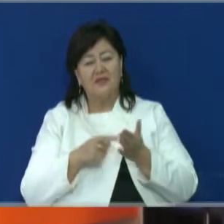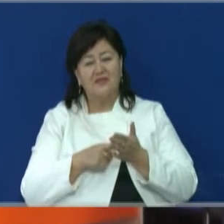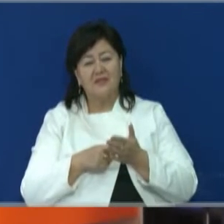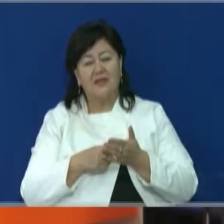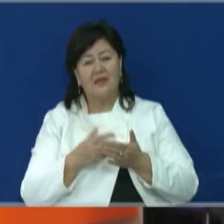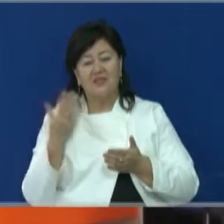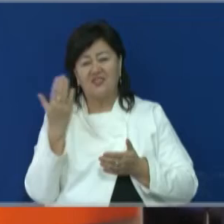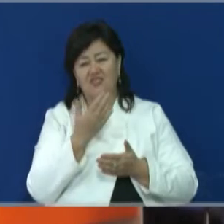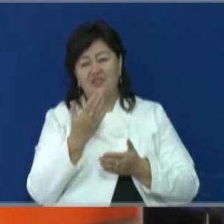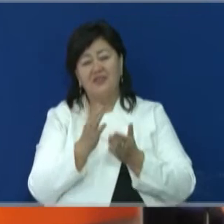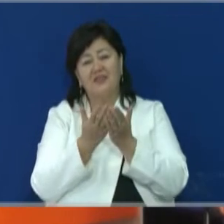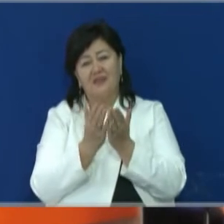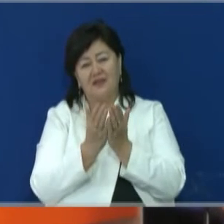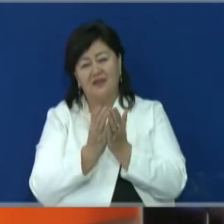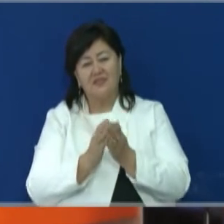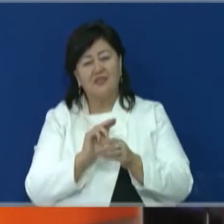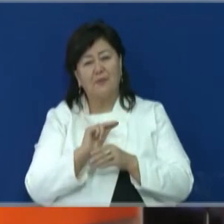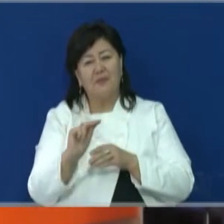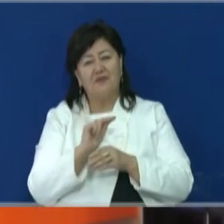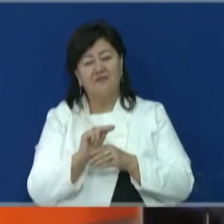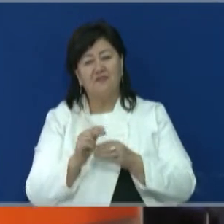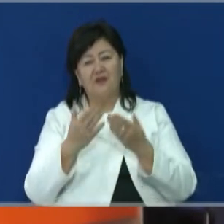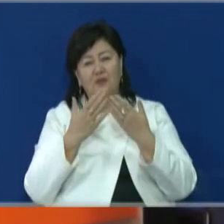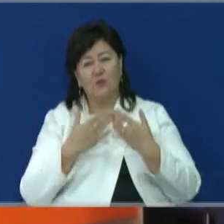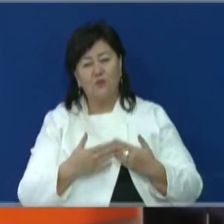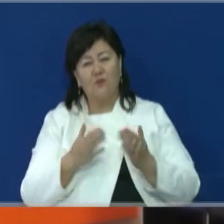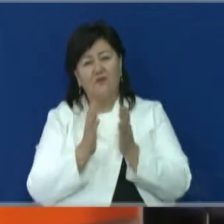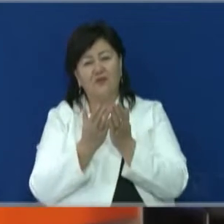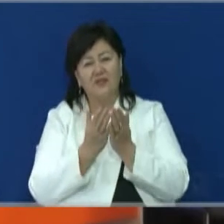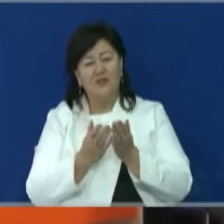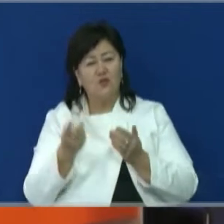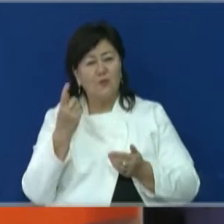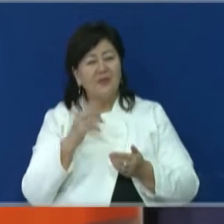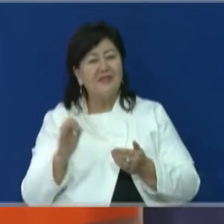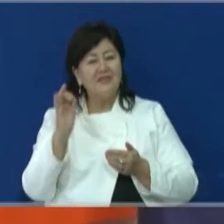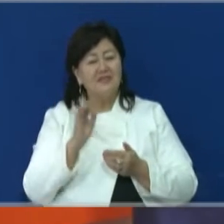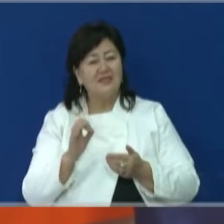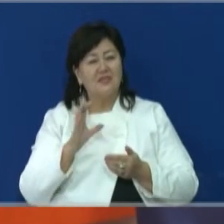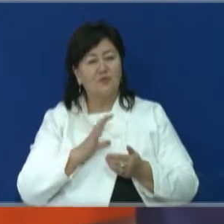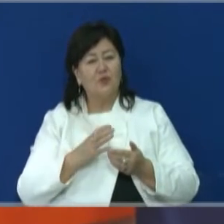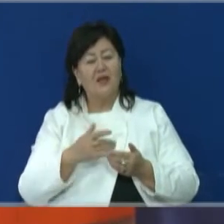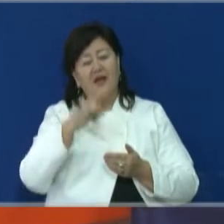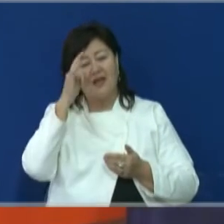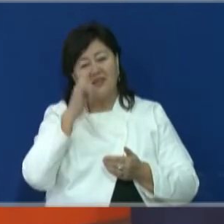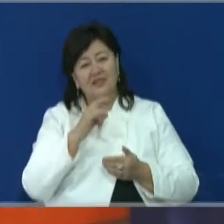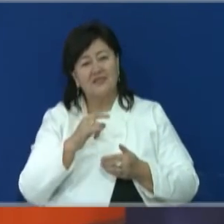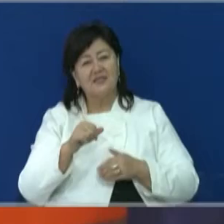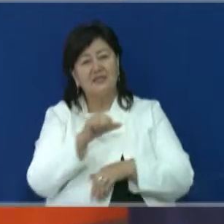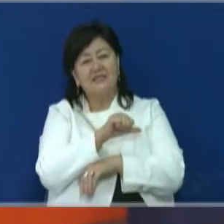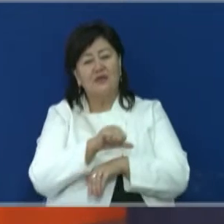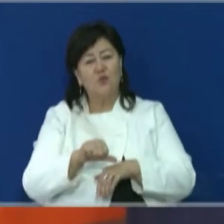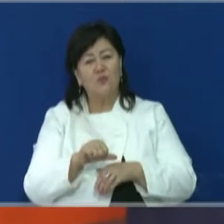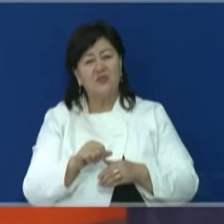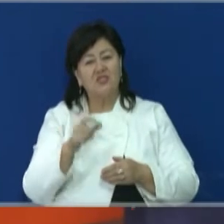байқаудың мақсаты кітап оқуға деген қызығушылық арттыру, қазақ және шетел әдебиеттерін оқуға шақыру,